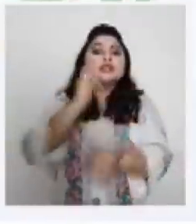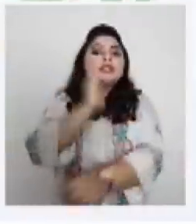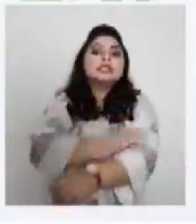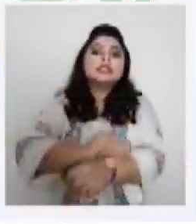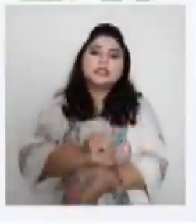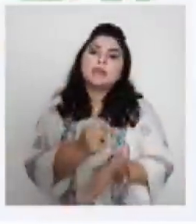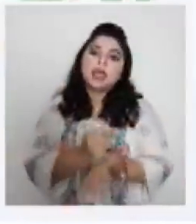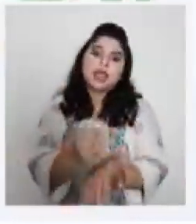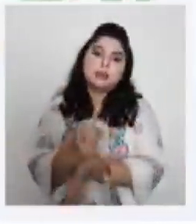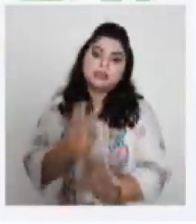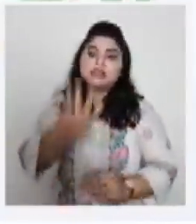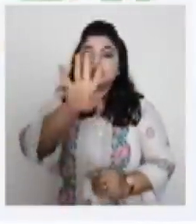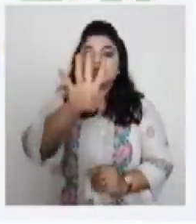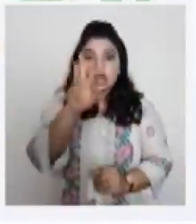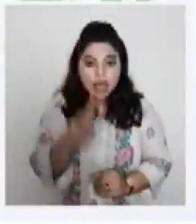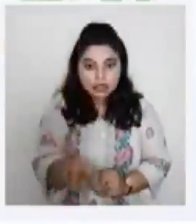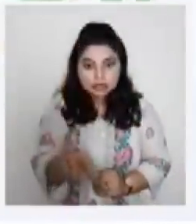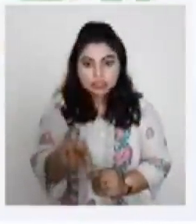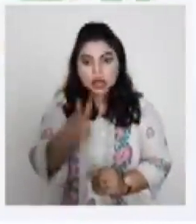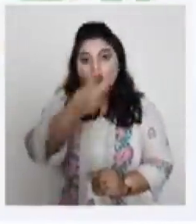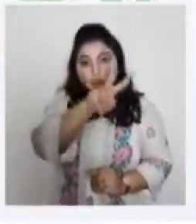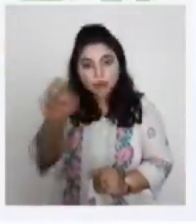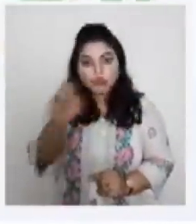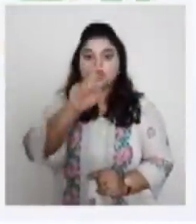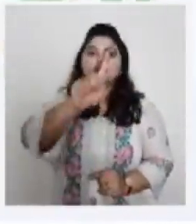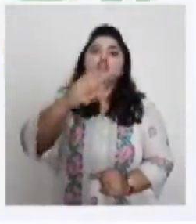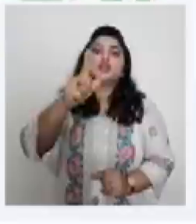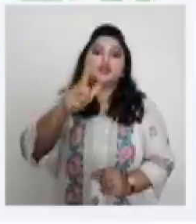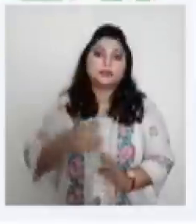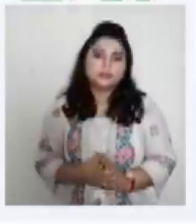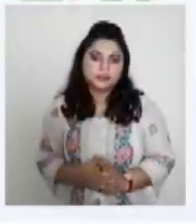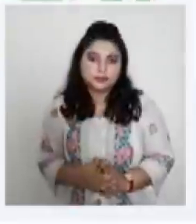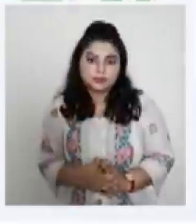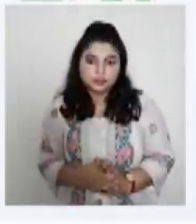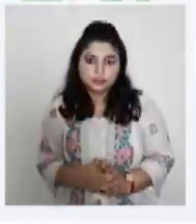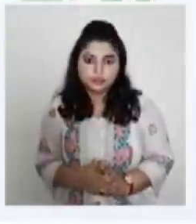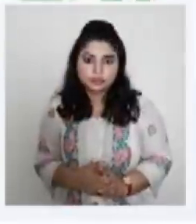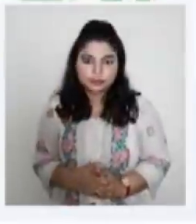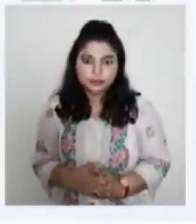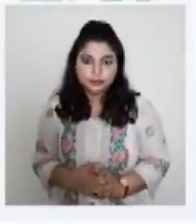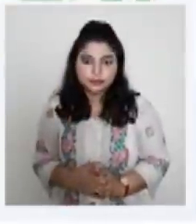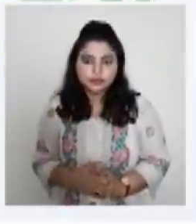২৪ ঘন্টায় নতুন করে যুক্ত হয়েছেন আরও ৮ জন চিকিৎসক। স্বেচ্ছাভিত্তিতে সেবাদানকারী চিকিৎসক